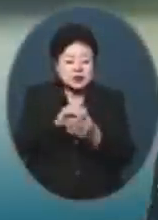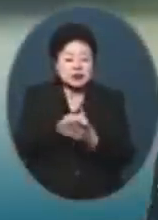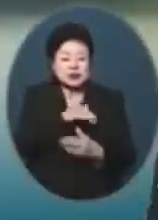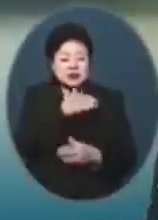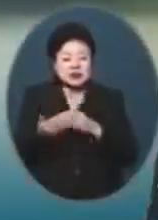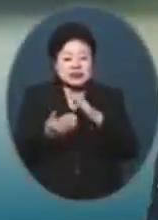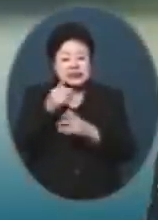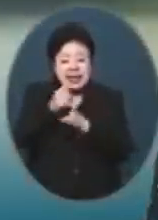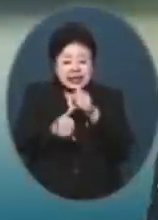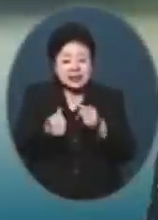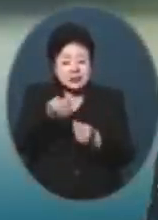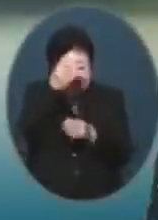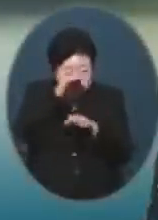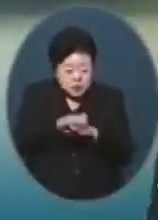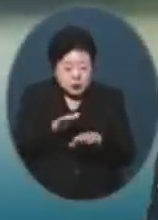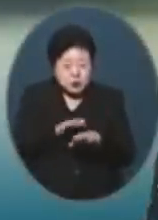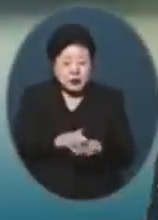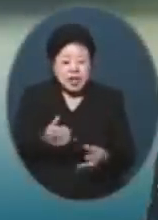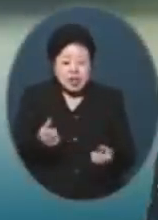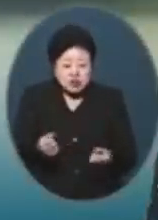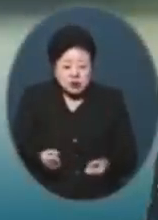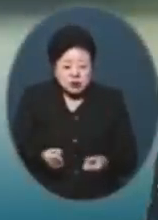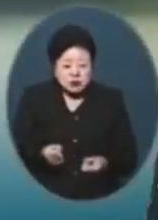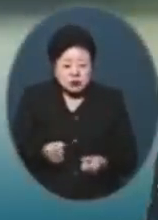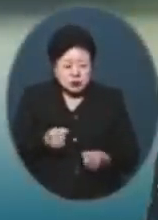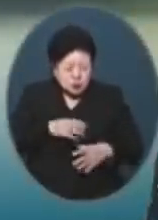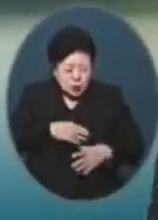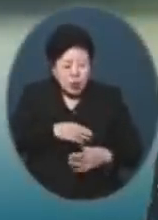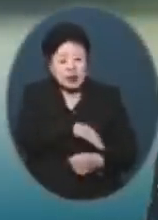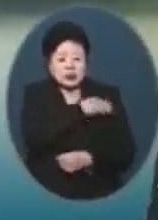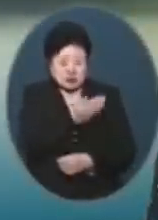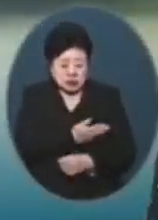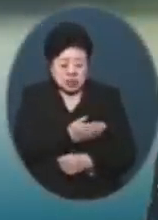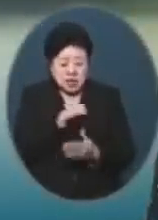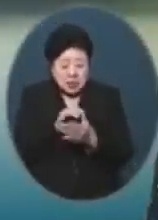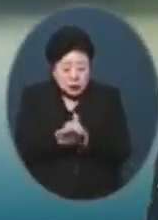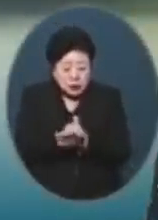하나님의 성도의 손에 쥐어준 귀한 능력이다.